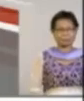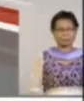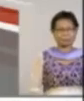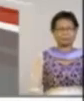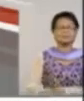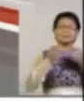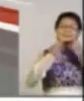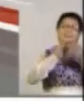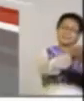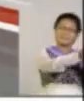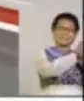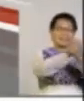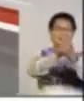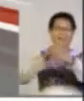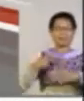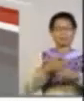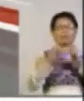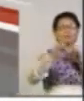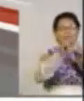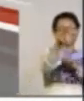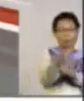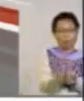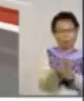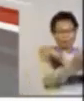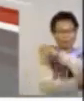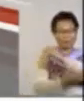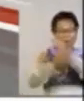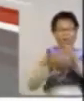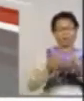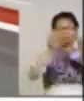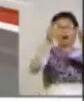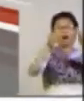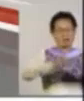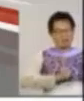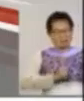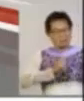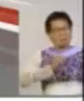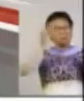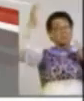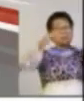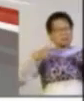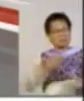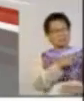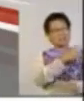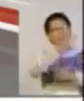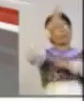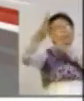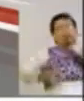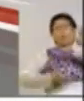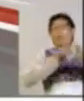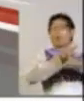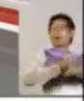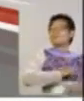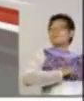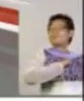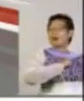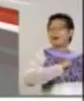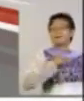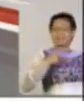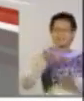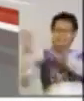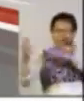Sekalong tahniah kami ucapkan kepada seorang negarawan ulung kebanggaan negara kita dan dunia. Kita beralih